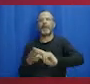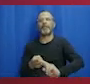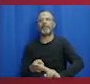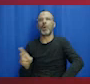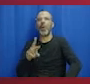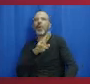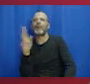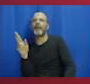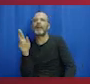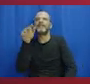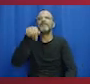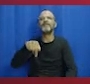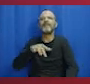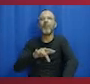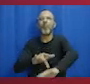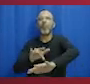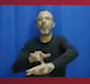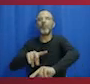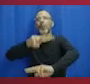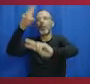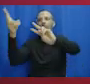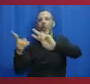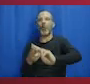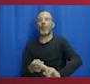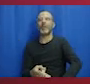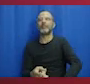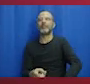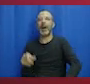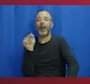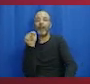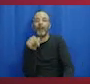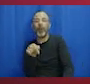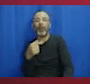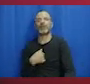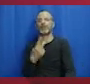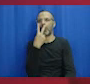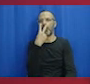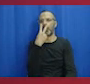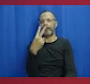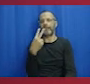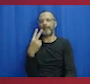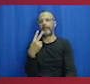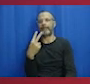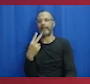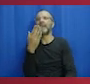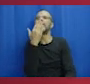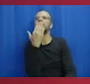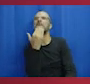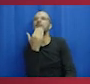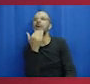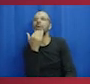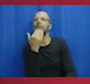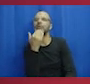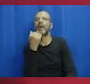ليس فقط على الصعيد المحلي وإنما على الصعيد العالمي. ومن هذا المنطلق احنا بنشوف أنه اليهود